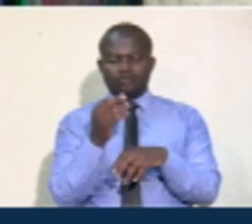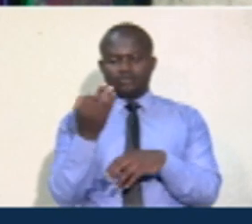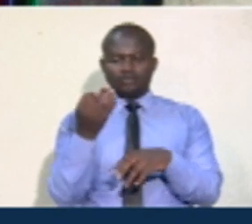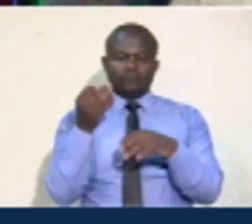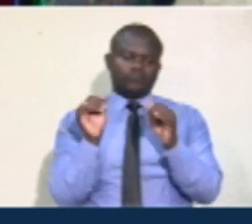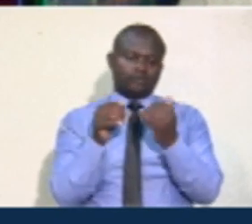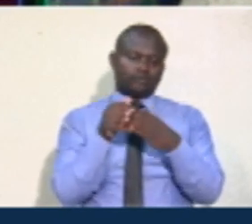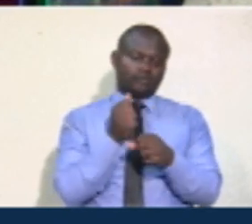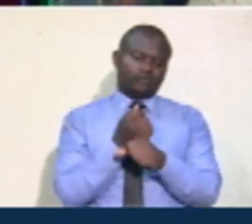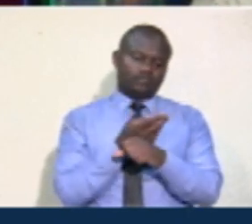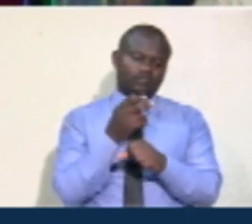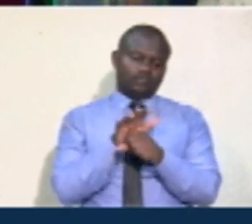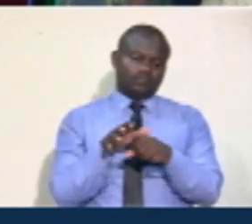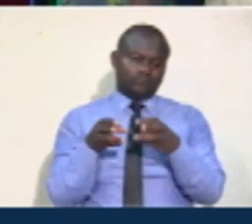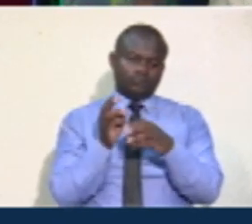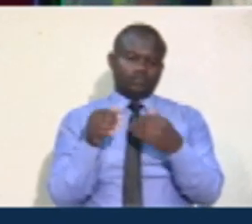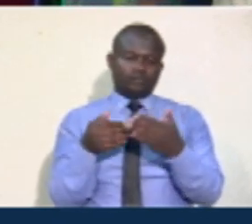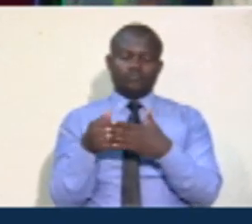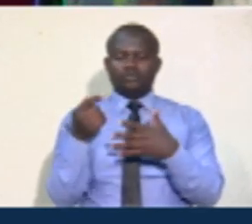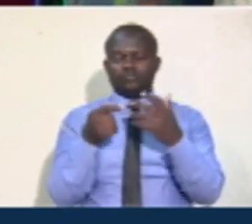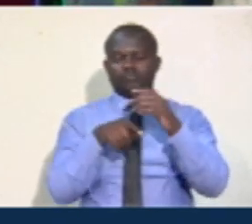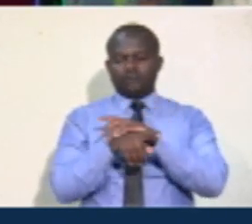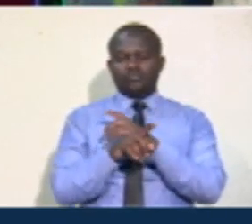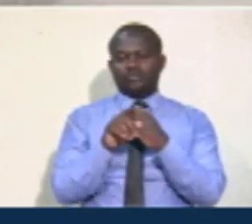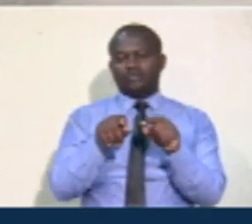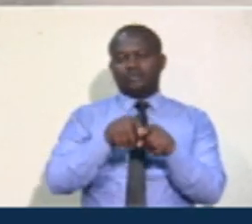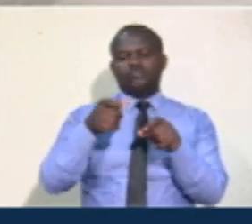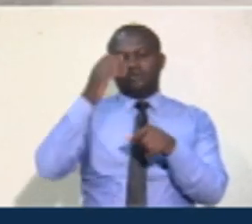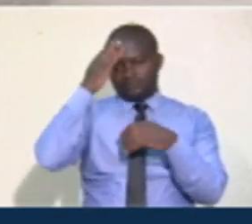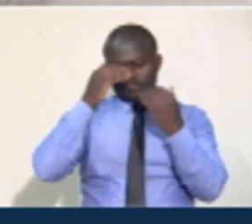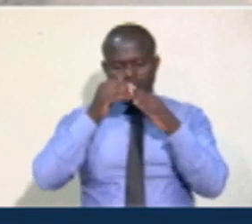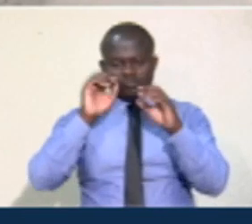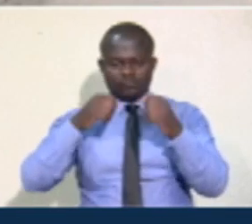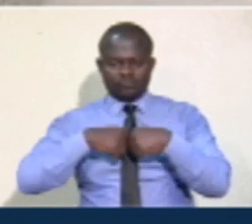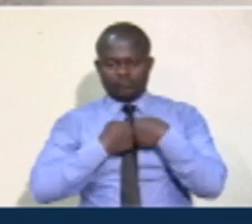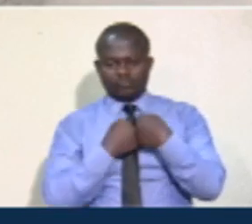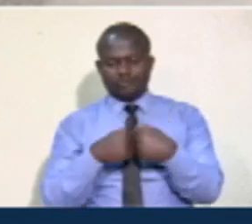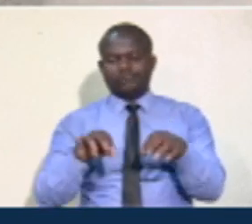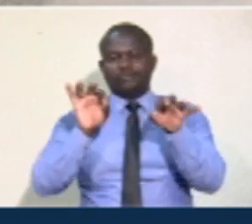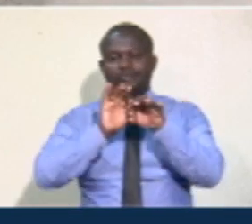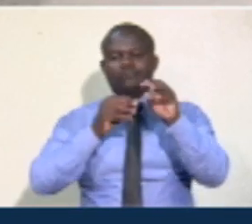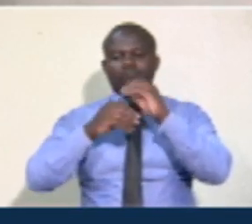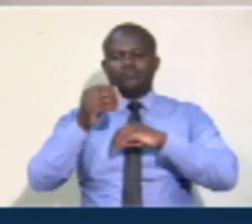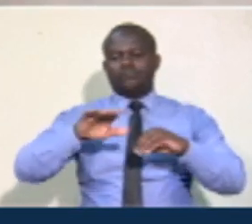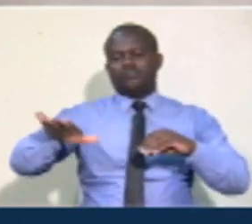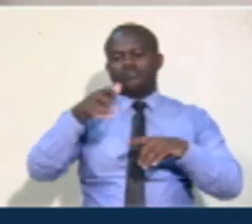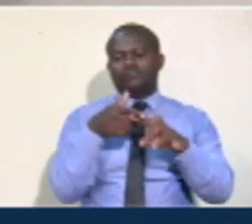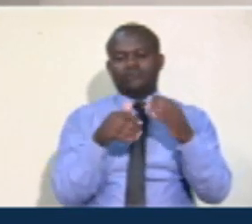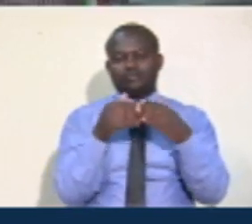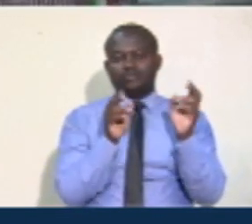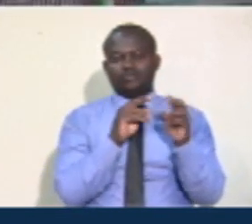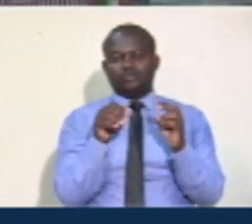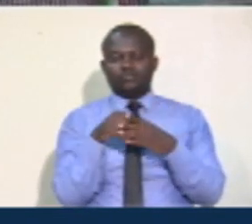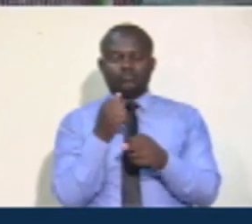ukagerageza ugakora amasaha menshi ku buryo wa ikinjira nacyo cyakwiyongera kugira ngo uhangane n'ibiciro ku masoko naho ubundi ukomeje gukora uko